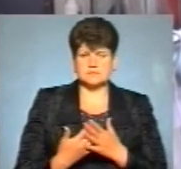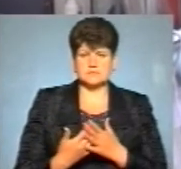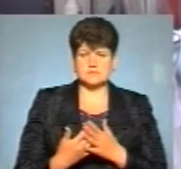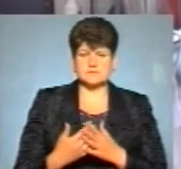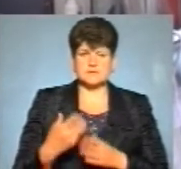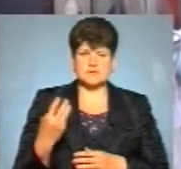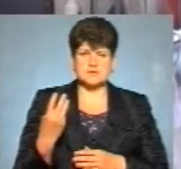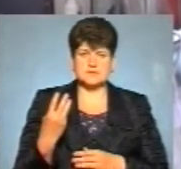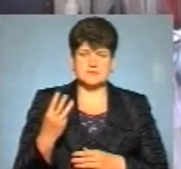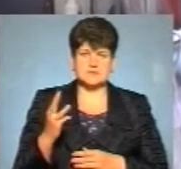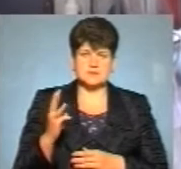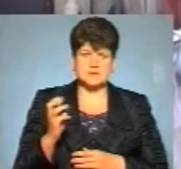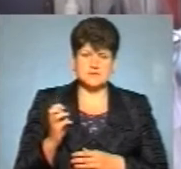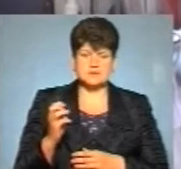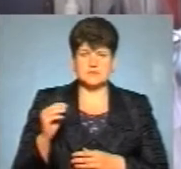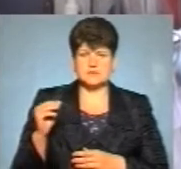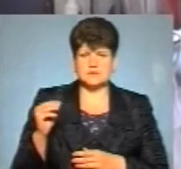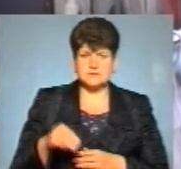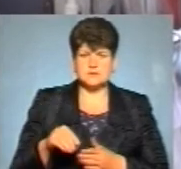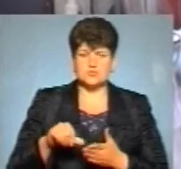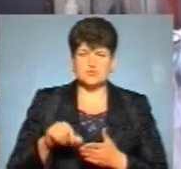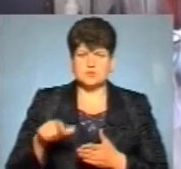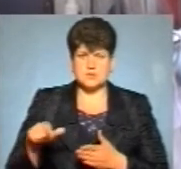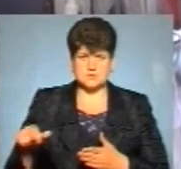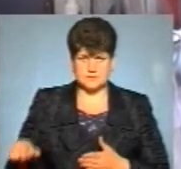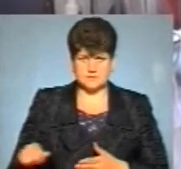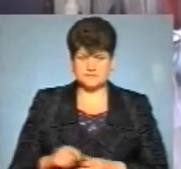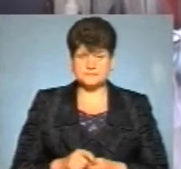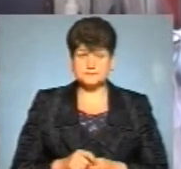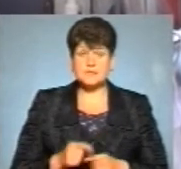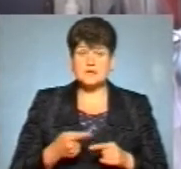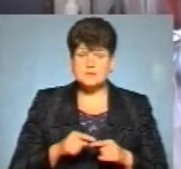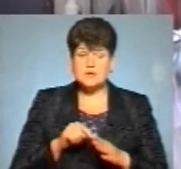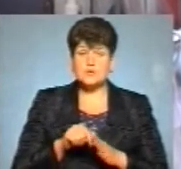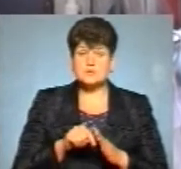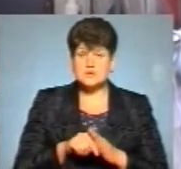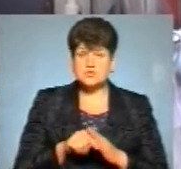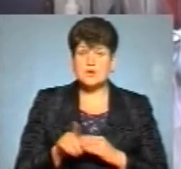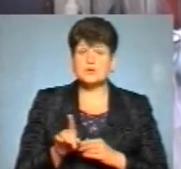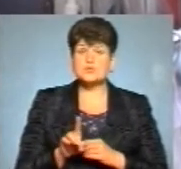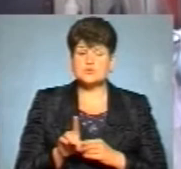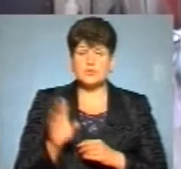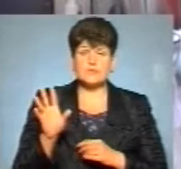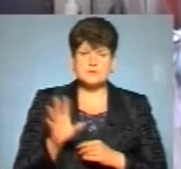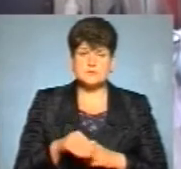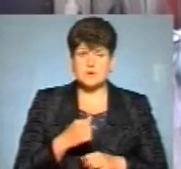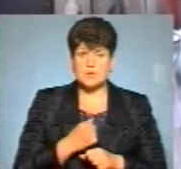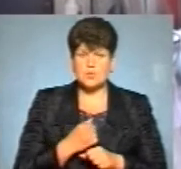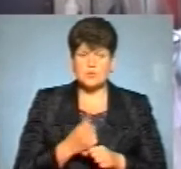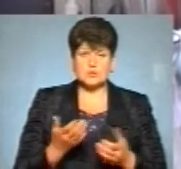трьох сотень тисяч учасників тестування. І це означає, що вся робота, яку